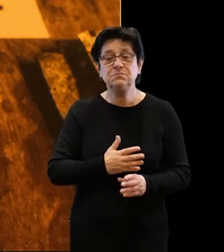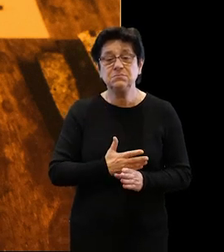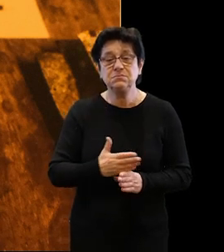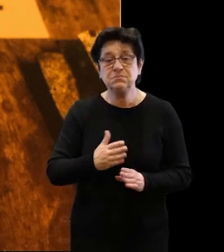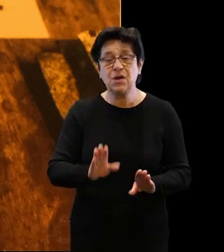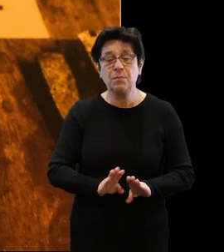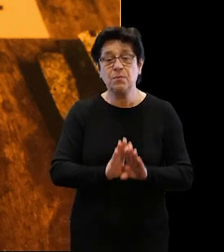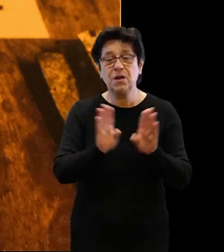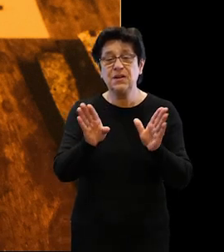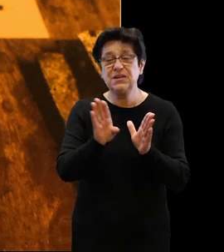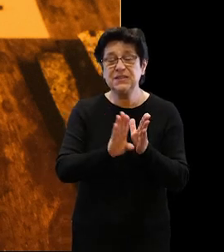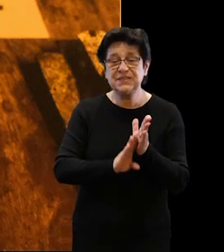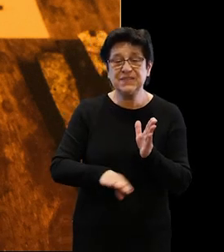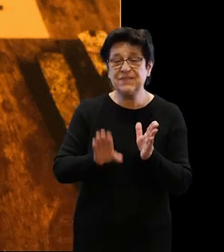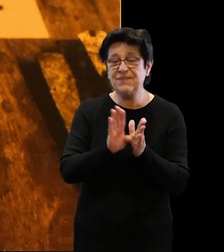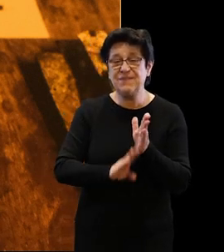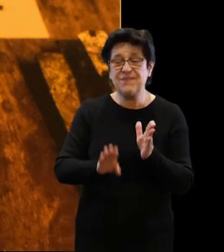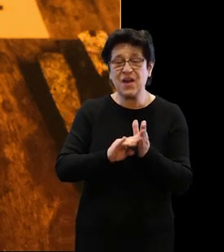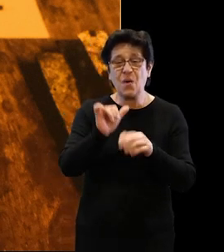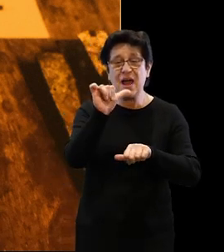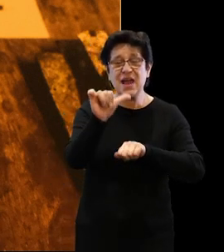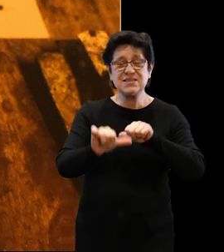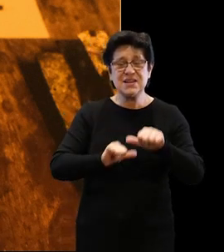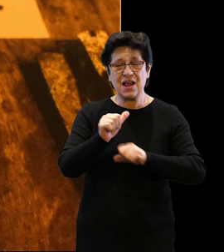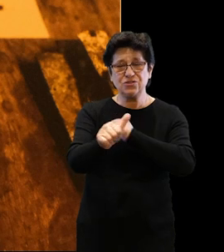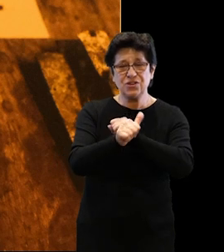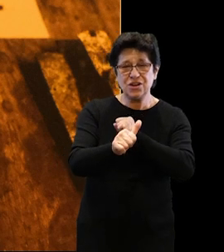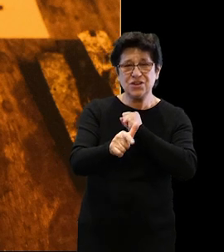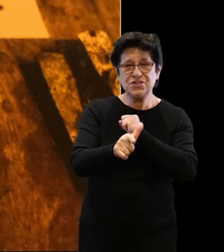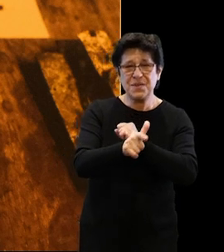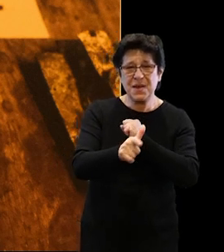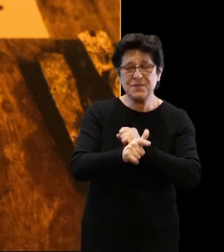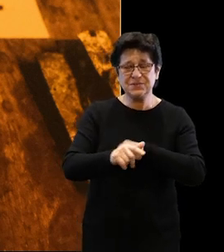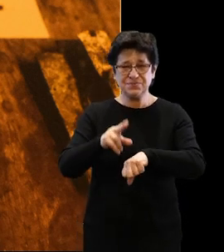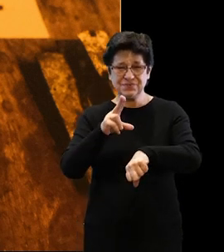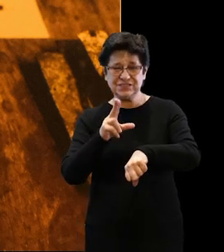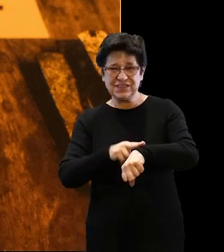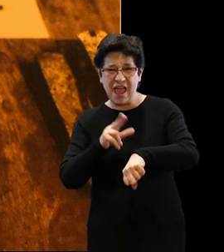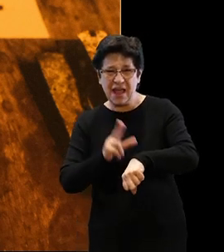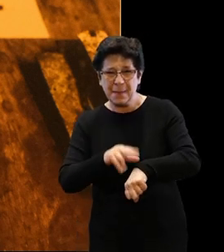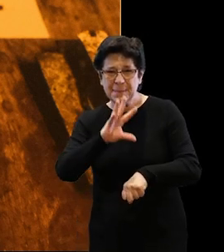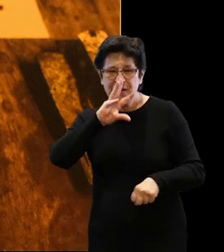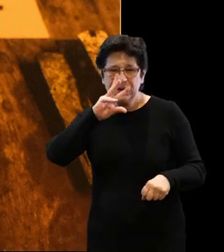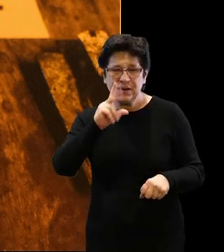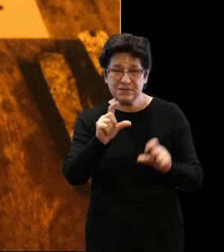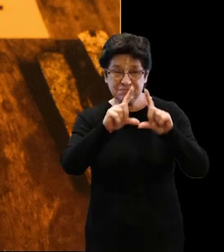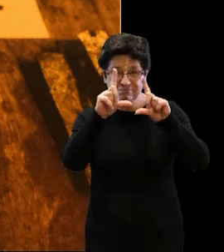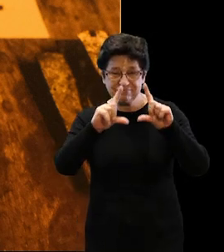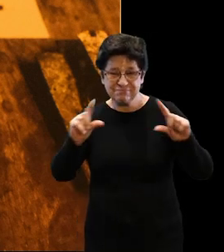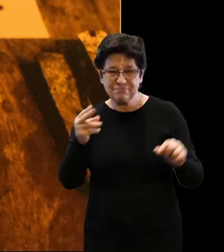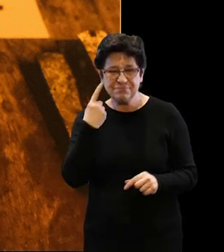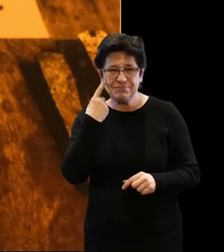Muzealna zwykły vintage nowy z lat 60 70 zegar i album z fotografiami ale